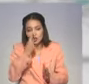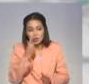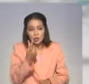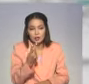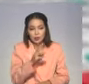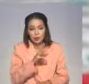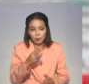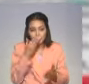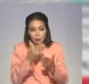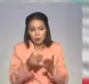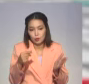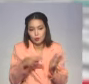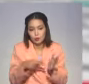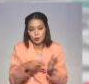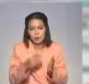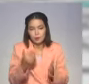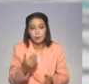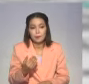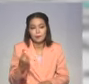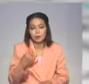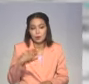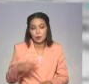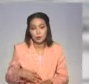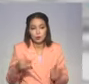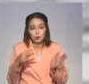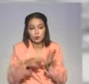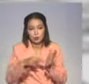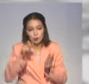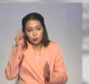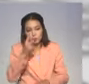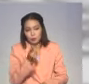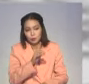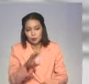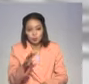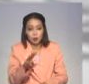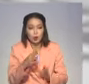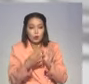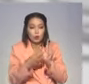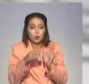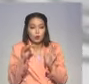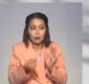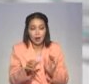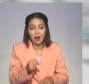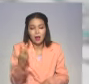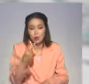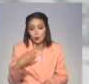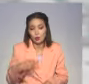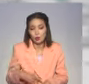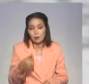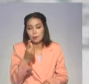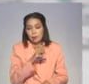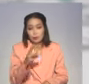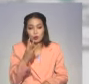теңгеге жақындайды. Бірінші курс студенттері үшін оқу құны 1 миллион 900 мың деп бекітілген. Екінші курс студенттері 1